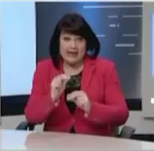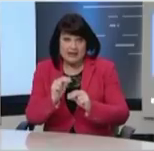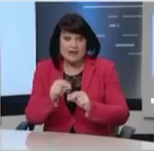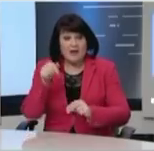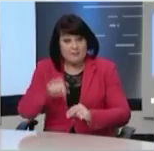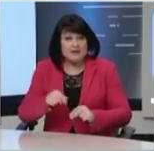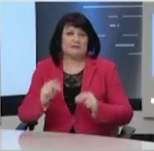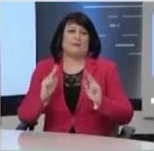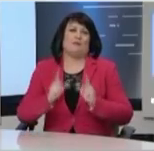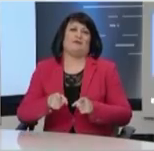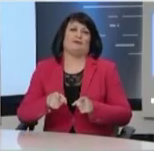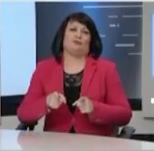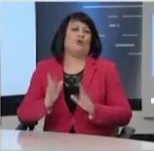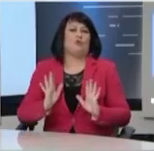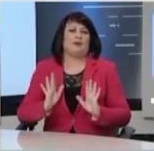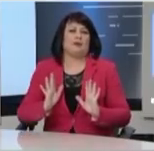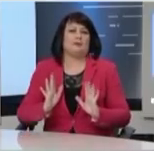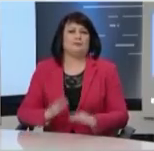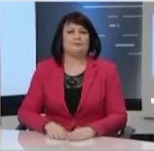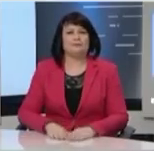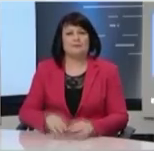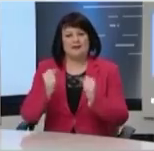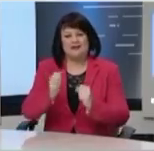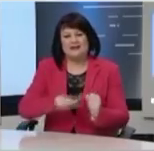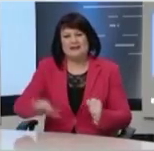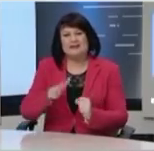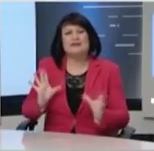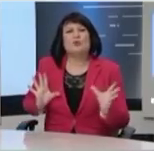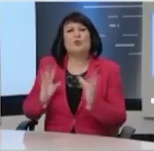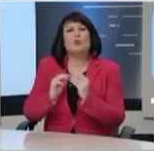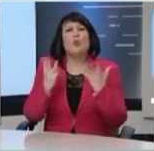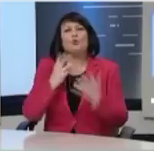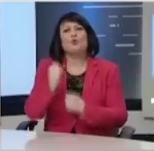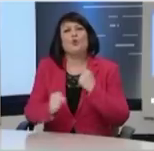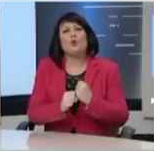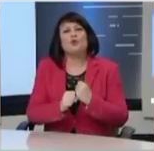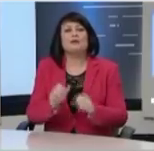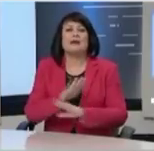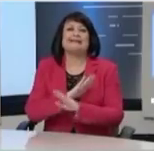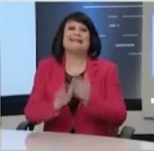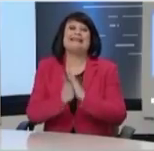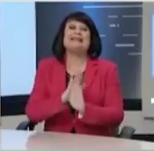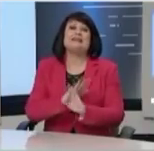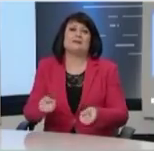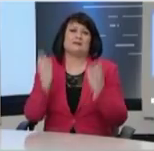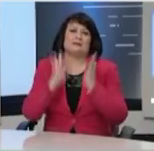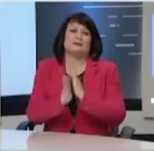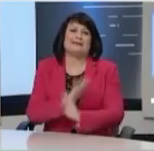ελληνικού λαού. Η κατάσταση που βίωσε η χώρα για μια οκταετία τελειώνει οριστικά και